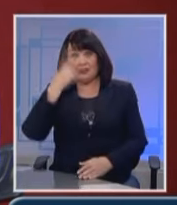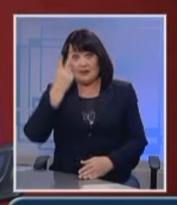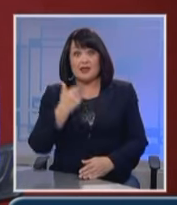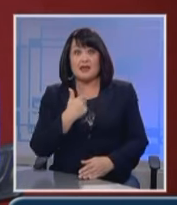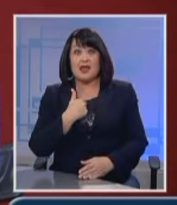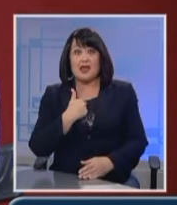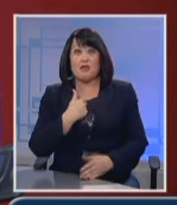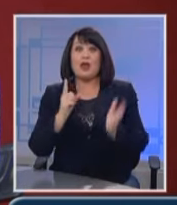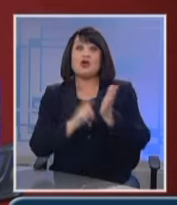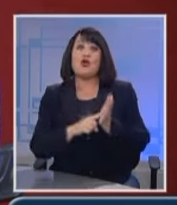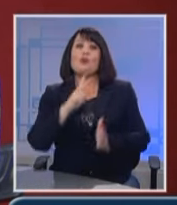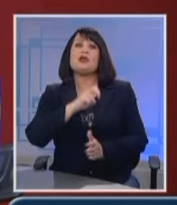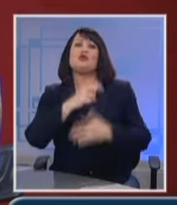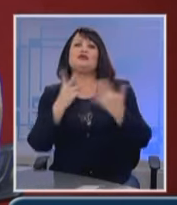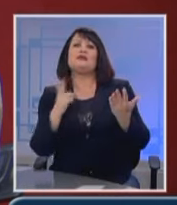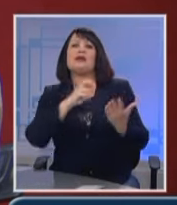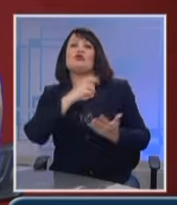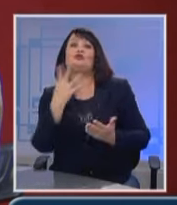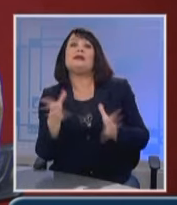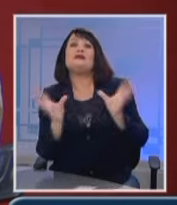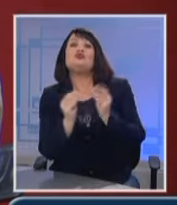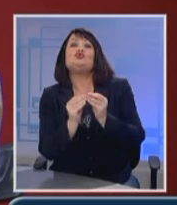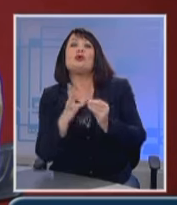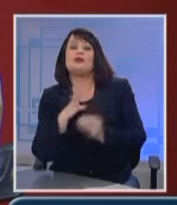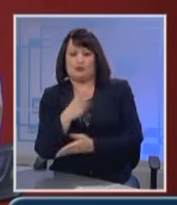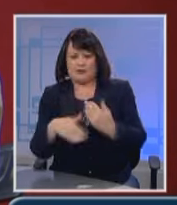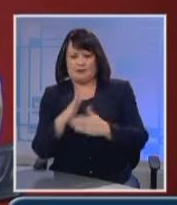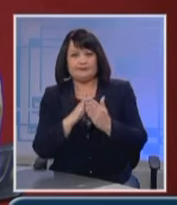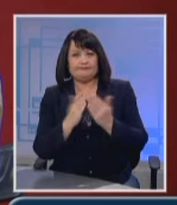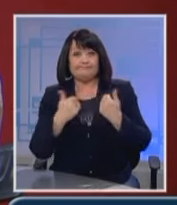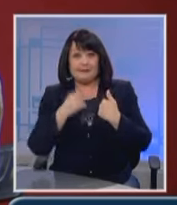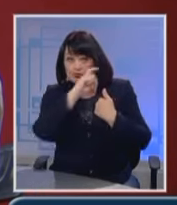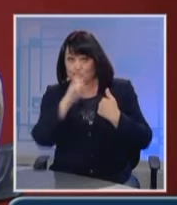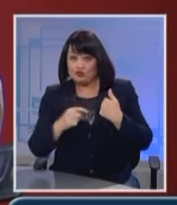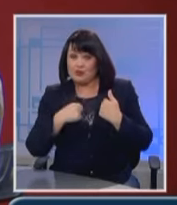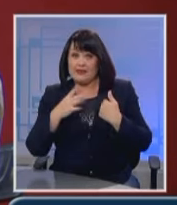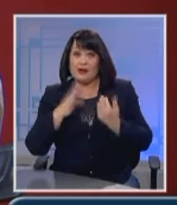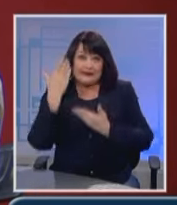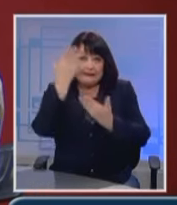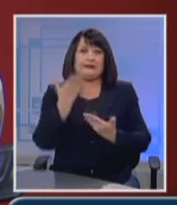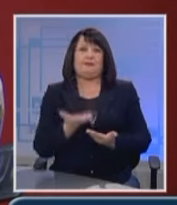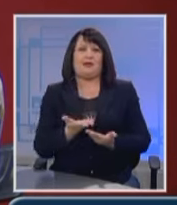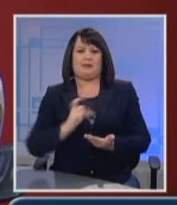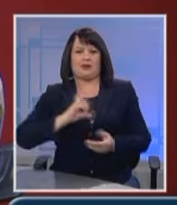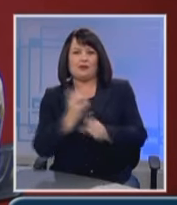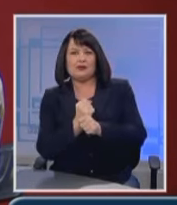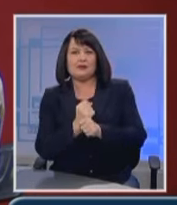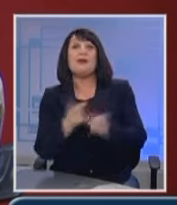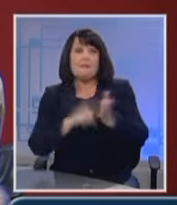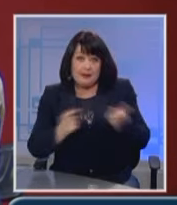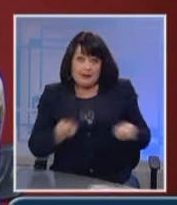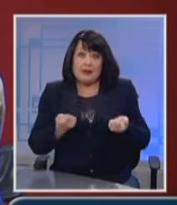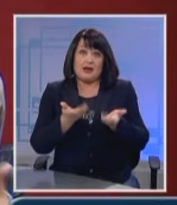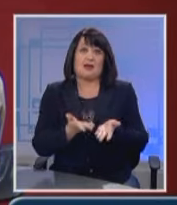νόμου 2725 του 1999 για τους ανθρώπους που έκτισαν όλη τους τη ζωή με σκοπό να τιμήσουν την πατρίδα. Πρέπει να πραγματοποιηθεί και